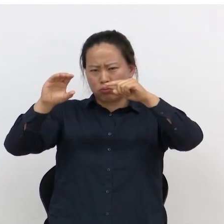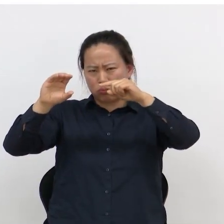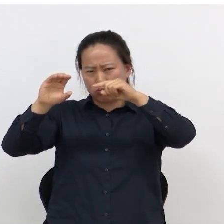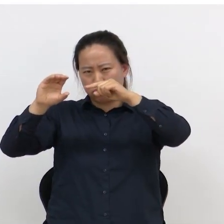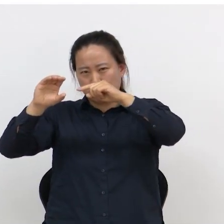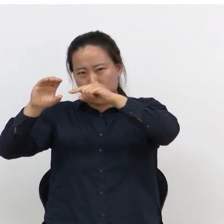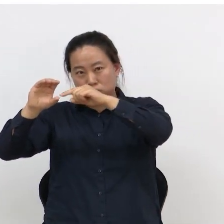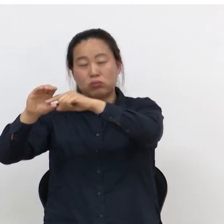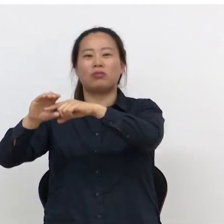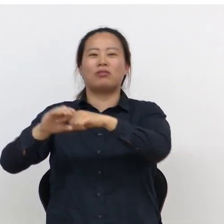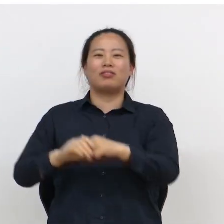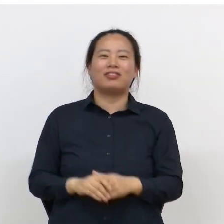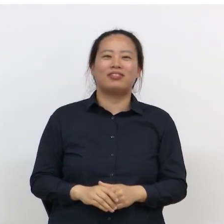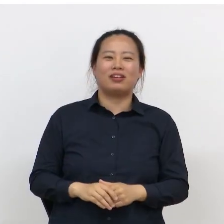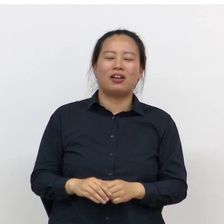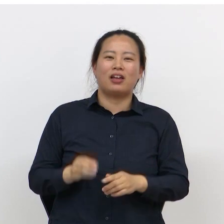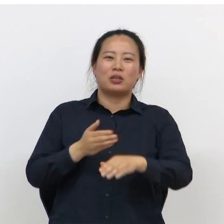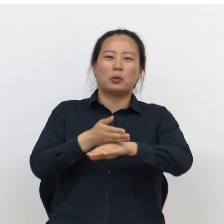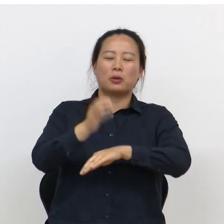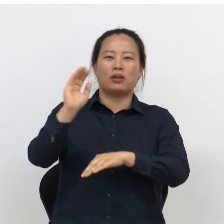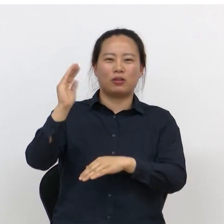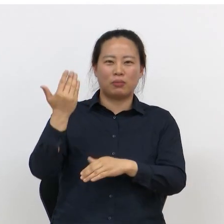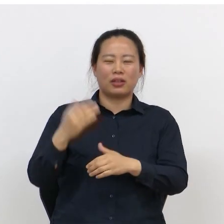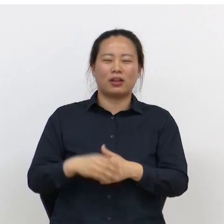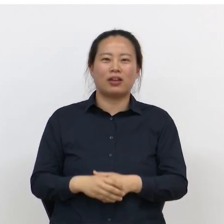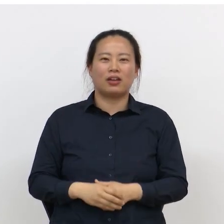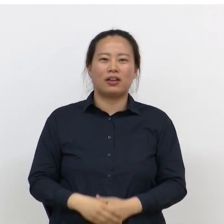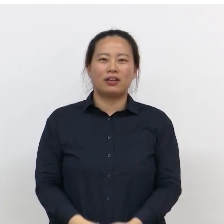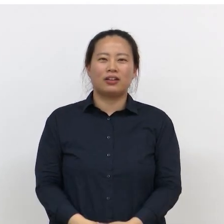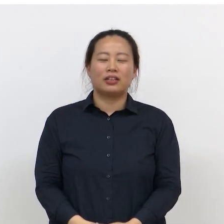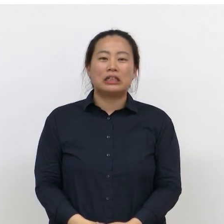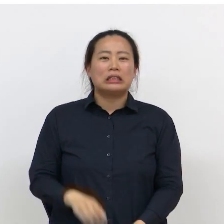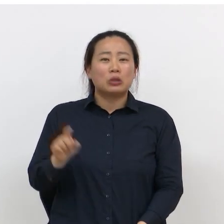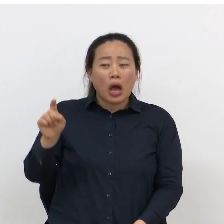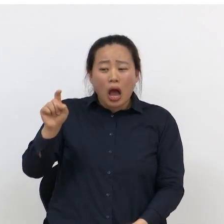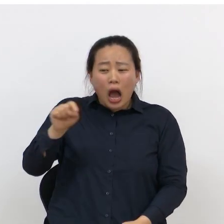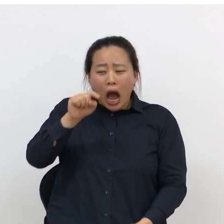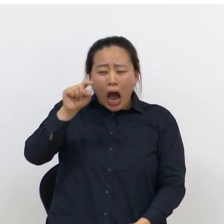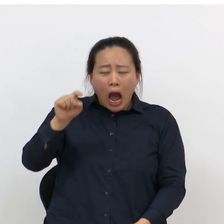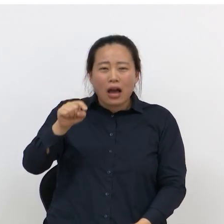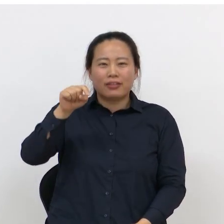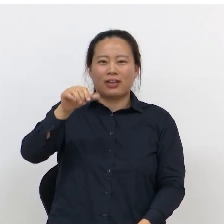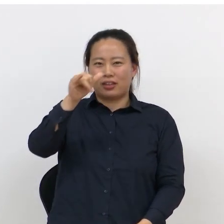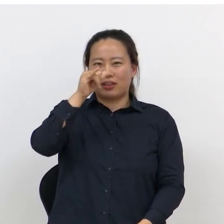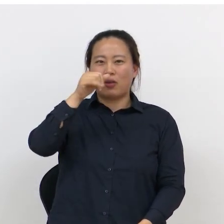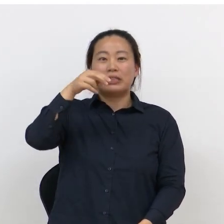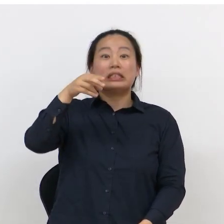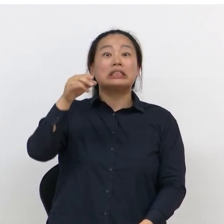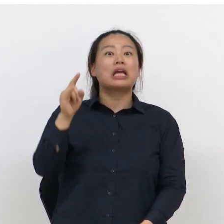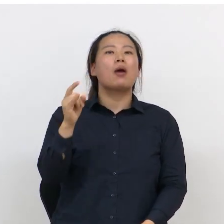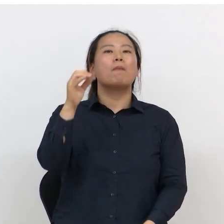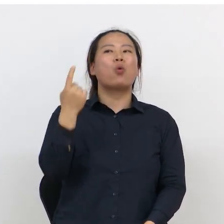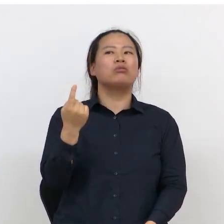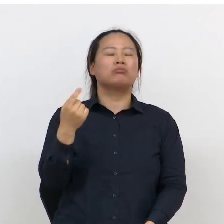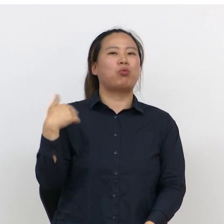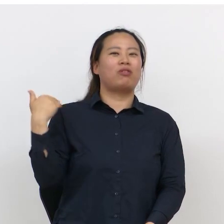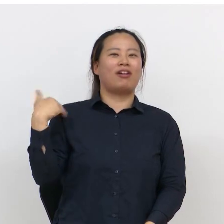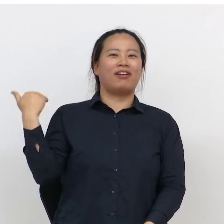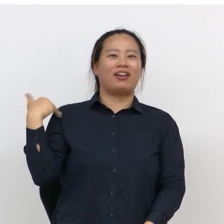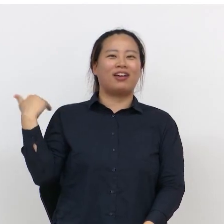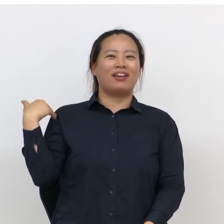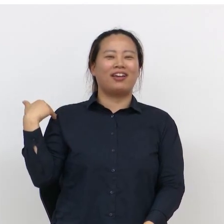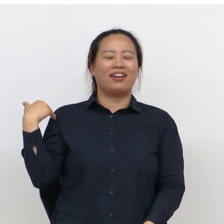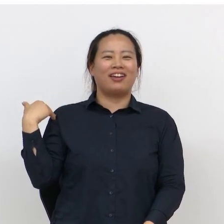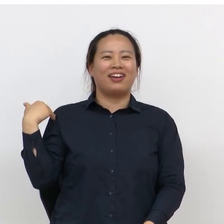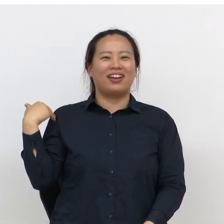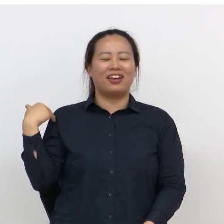3분에 걸쳐서 이제 다 들어간 이런 상태가 되겠습니다. 이렇게 하면 저 안쪽에 있던 유무 세포들은 도저히 눈치를 못 채는